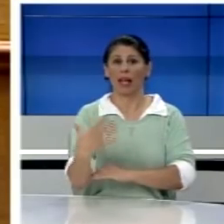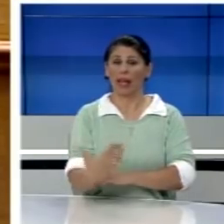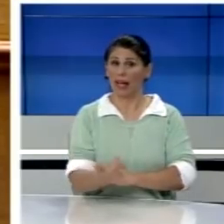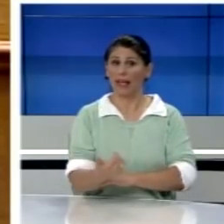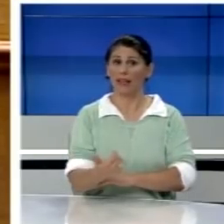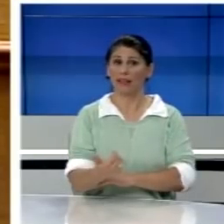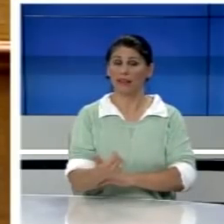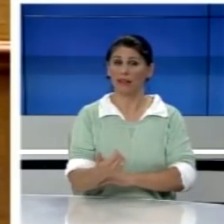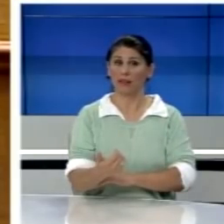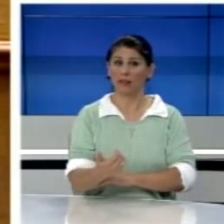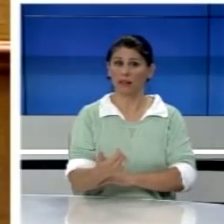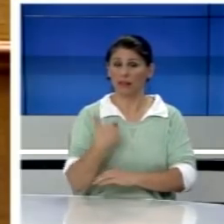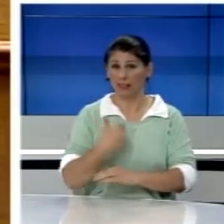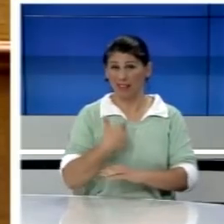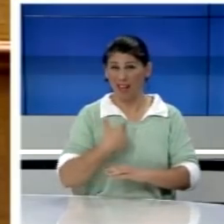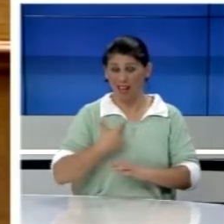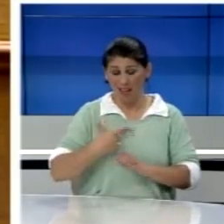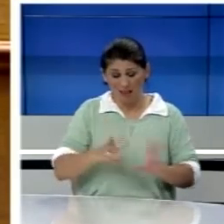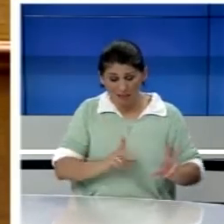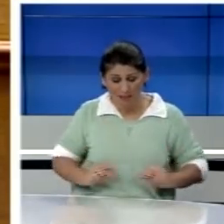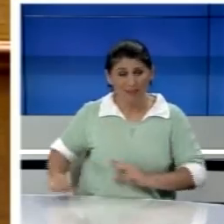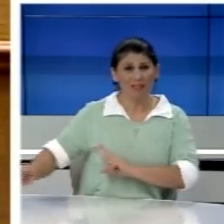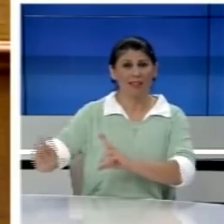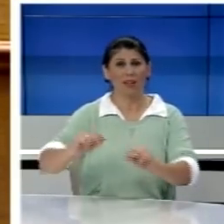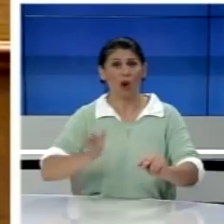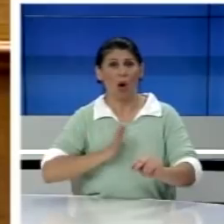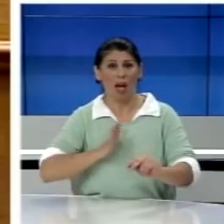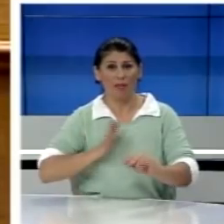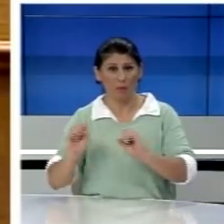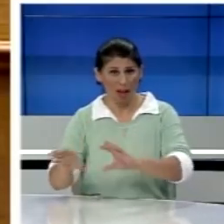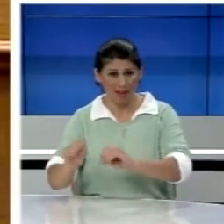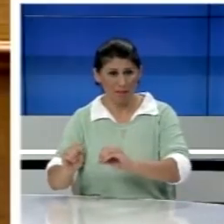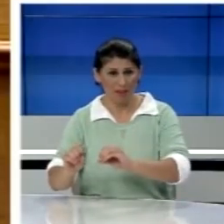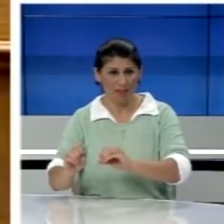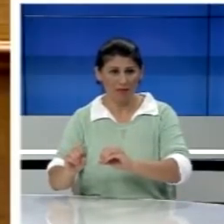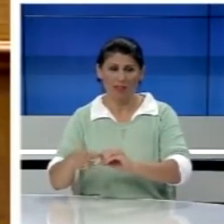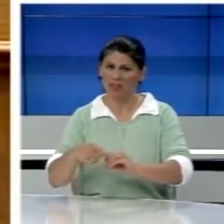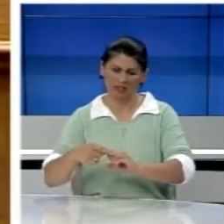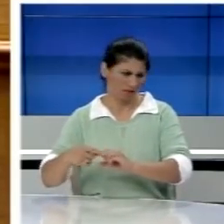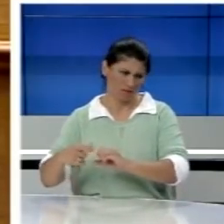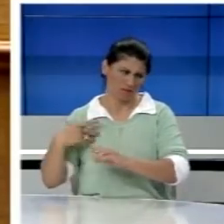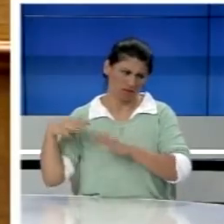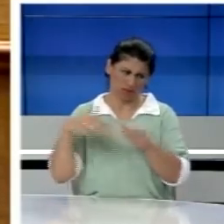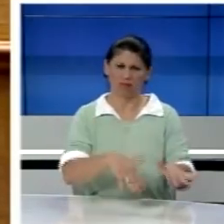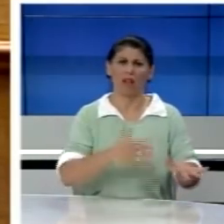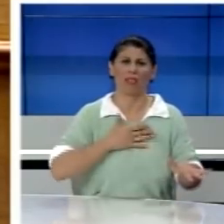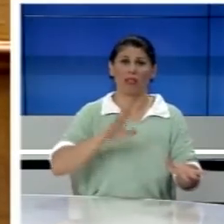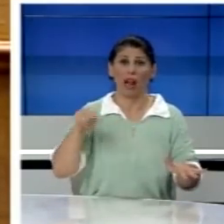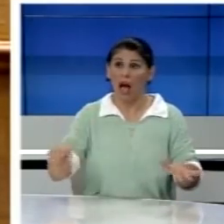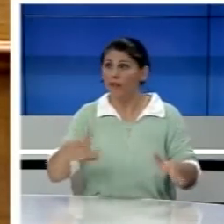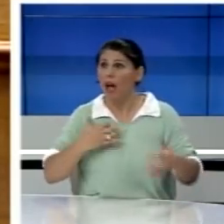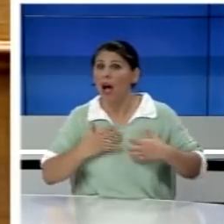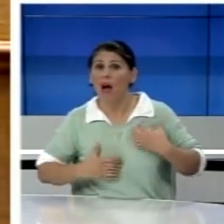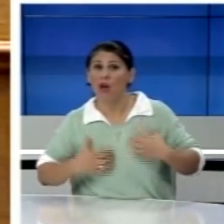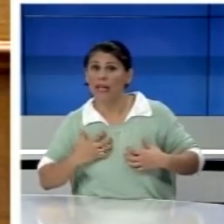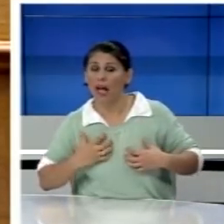στρέψει ενάντια σας το σύνολο του κόσμου της εκπαίδευσης. Είναι αυτός ο κόσμος που αγωνιά πραγματικά.